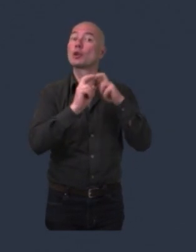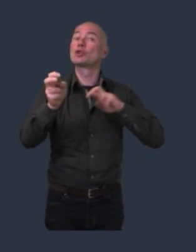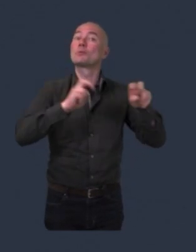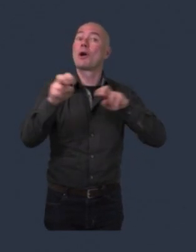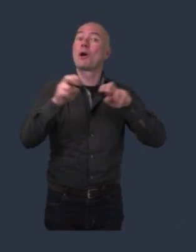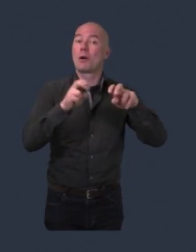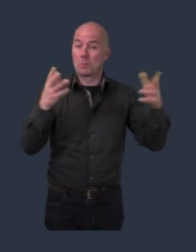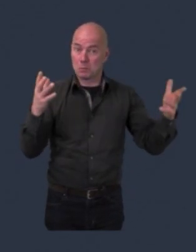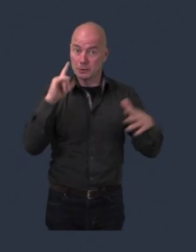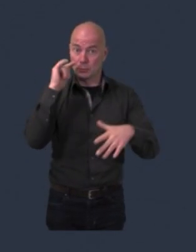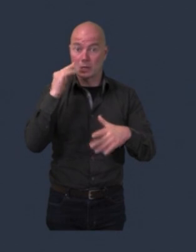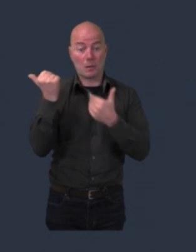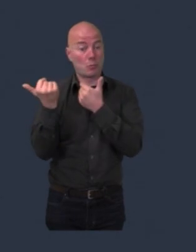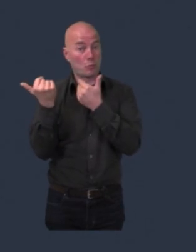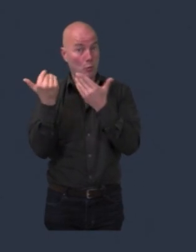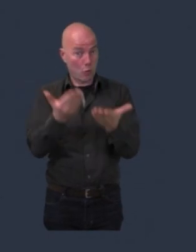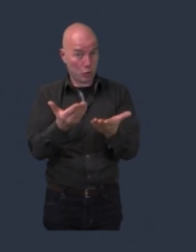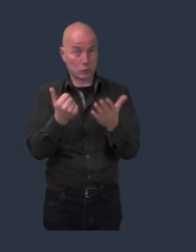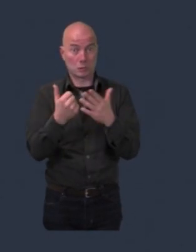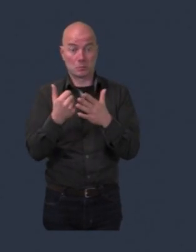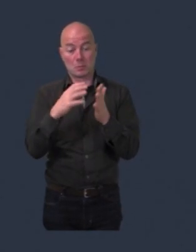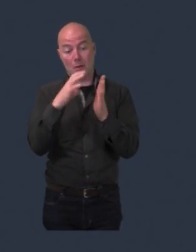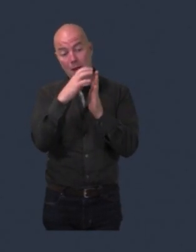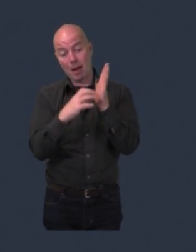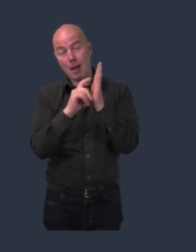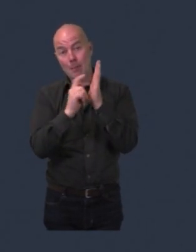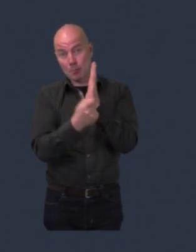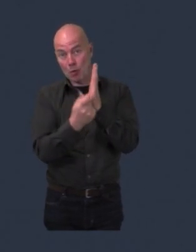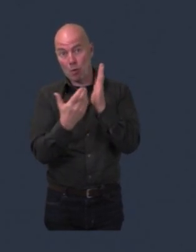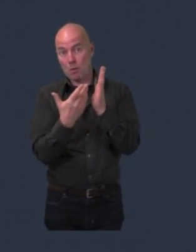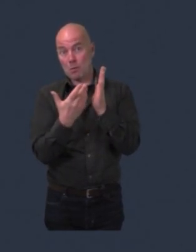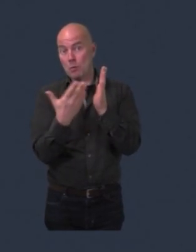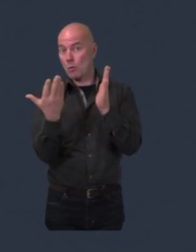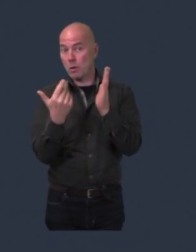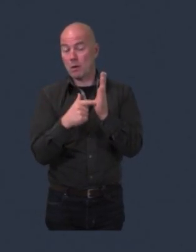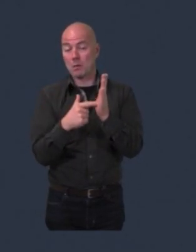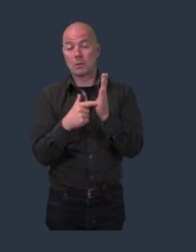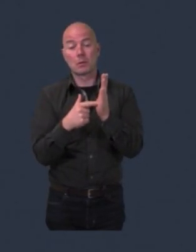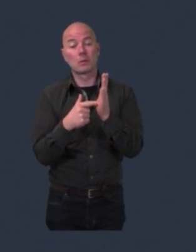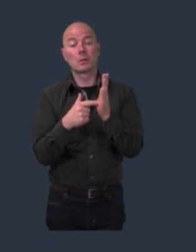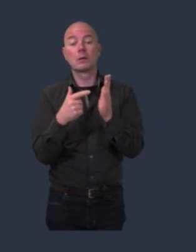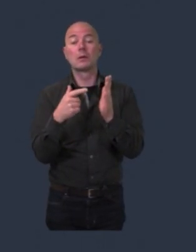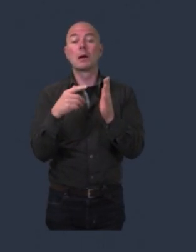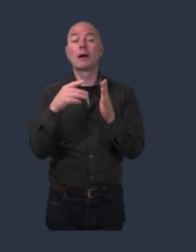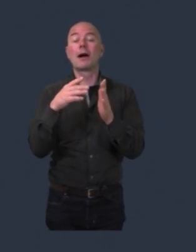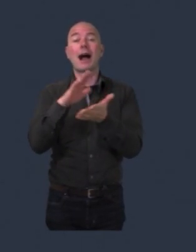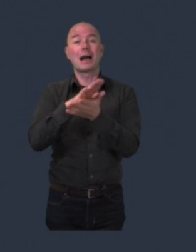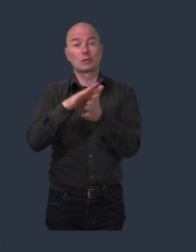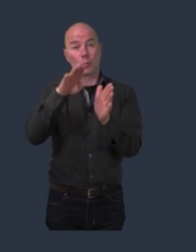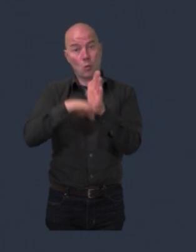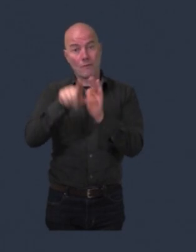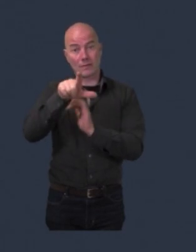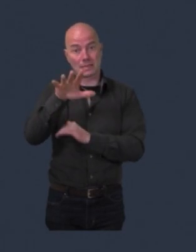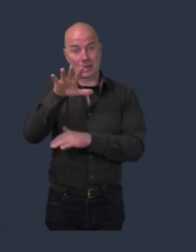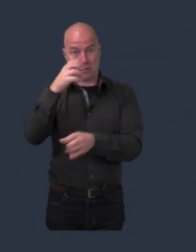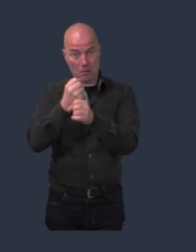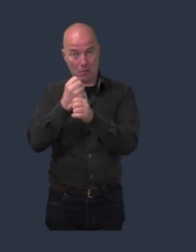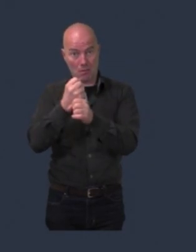avec cet amendement d'instaurer la gratuité des TER pour les jeunes de moins de 25 ans. C'est une proposition forte, mais